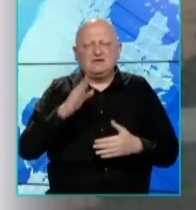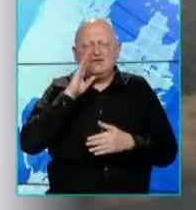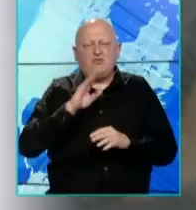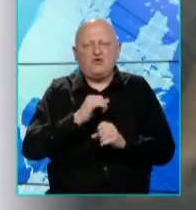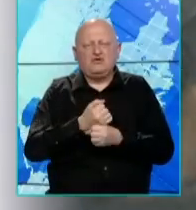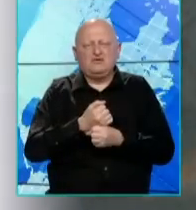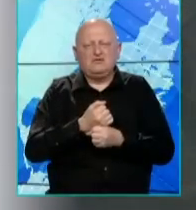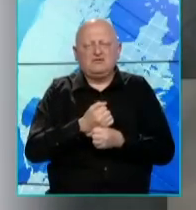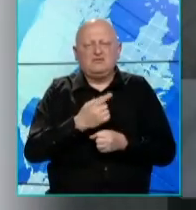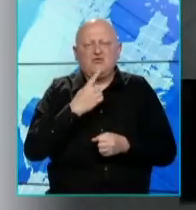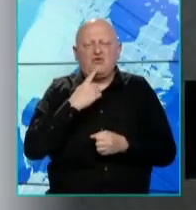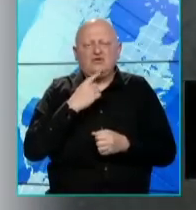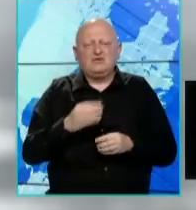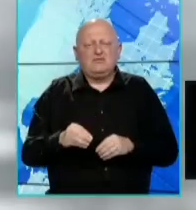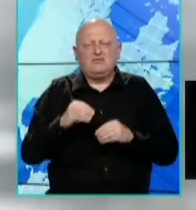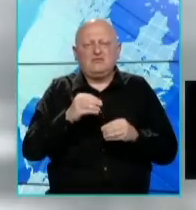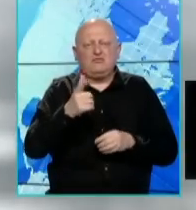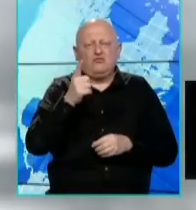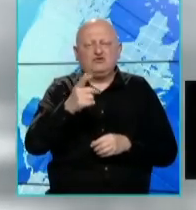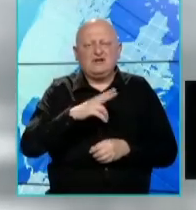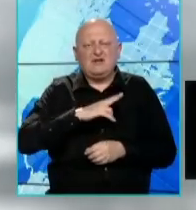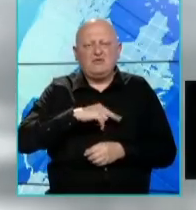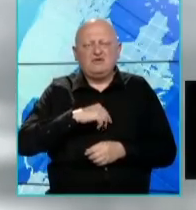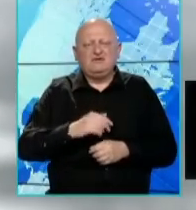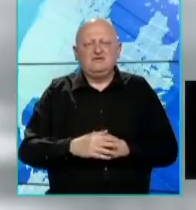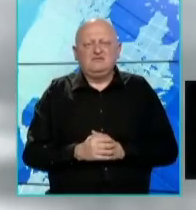Bosnom i Hercegovinom u kojem su migranti pucali na policiju.